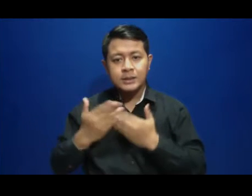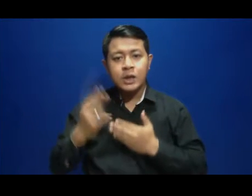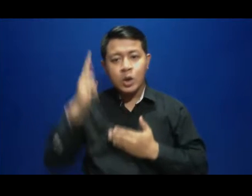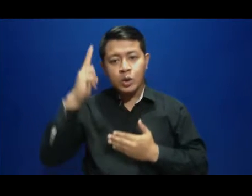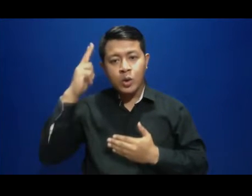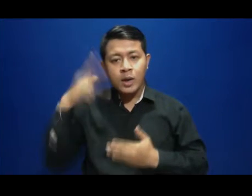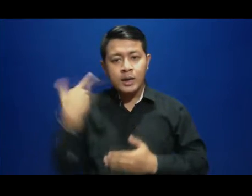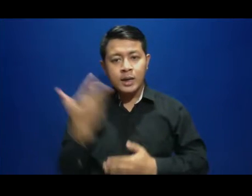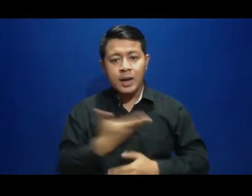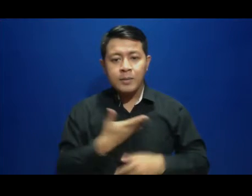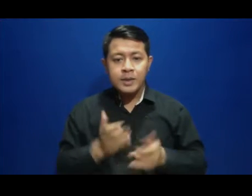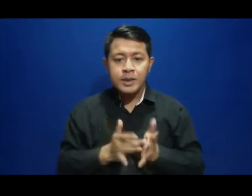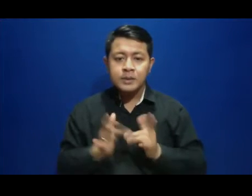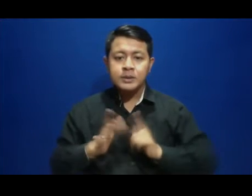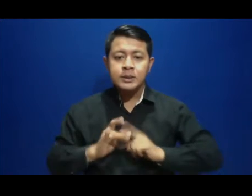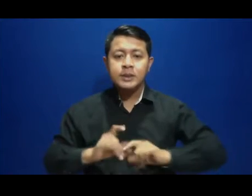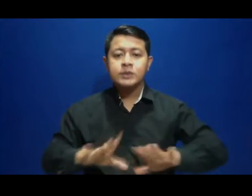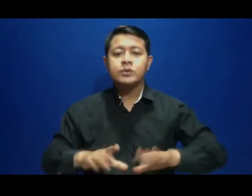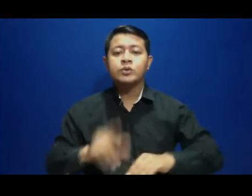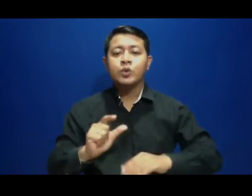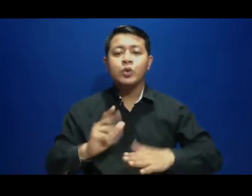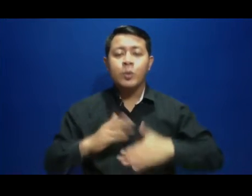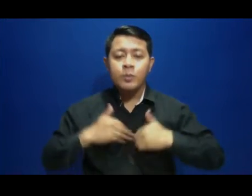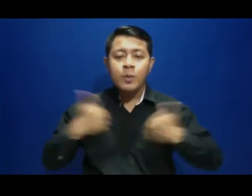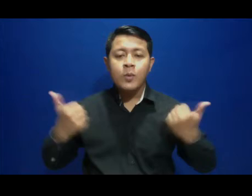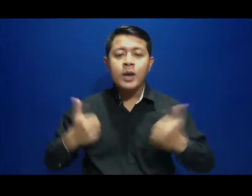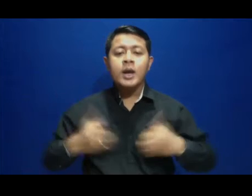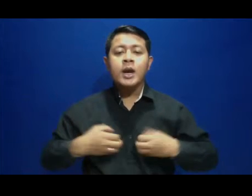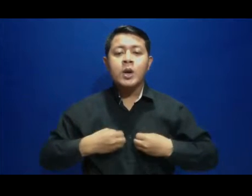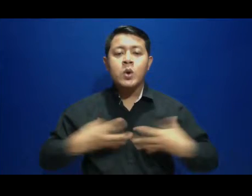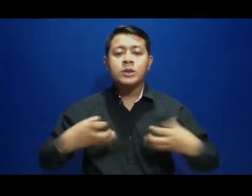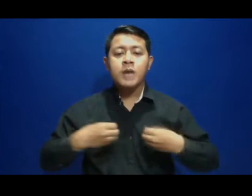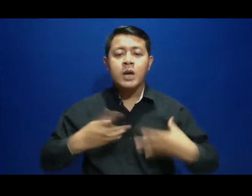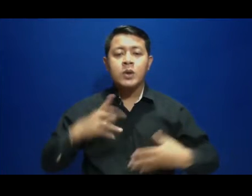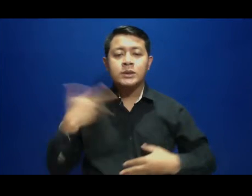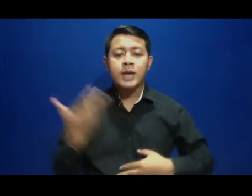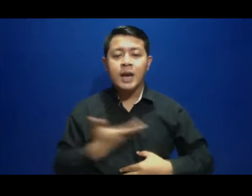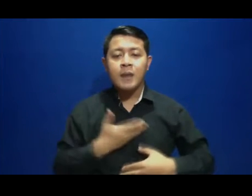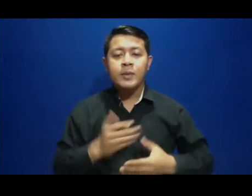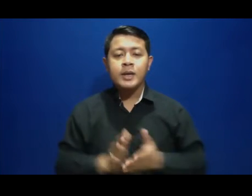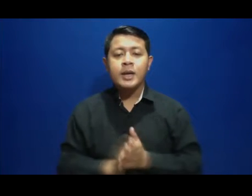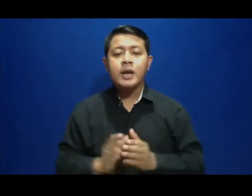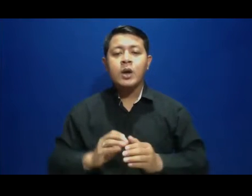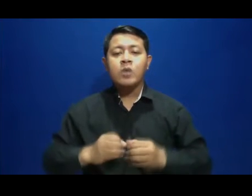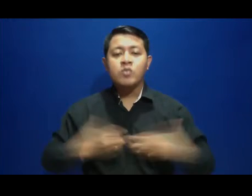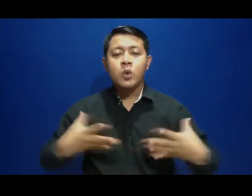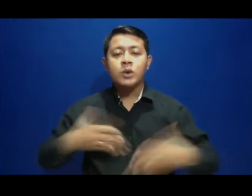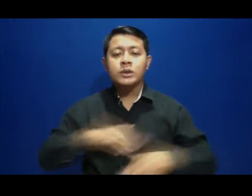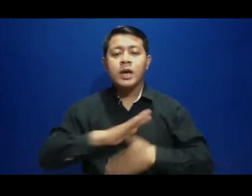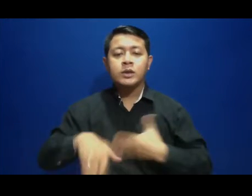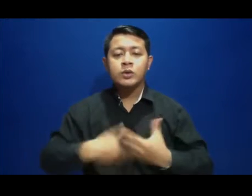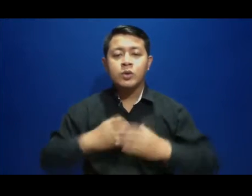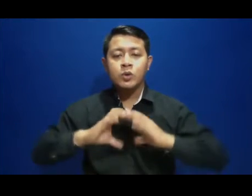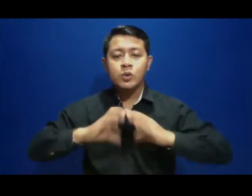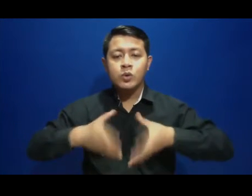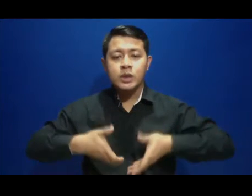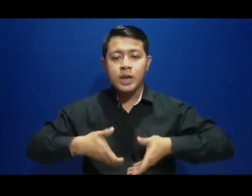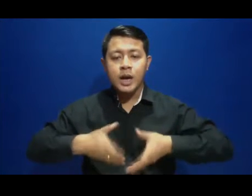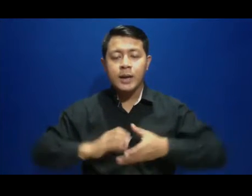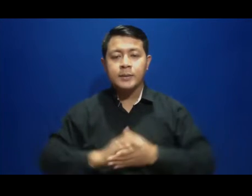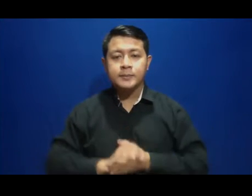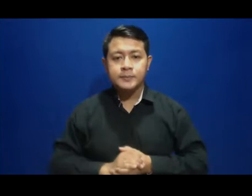Yesus Kristus, sebagai pemulihan atas dosa-dosa kami dan dosa seluruh dunia.